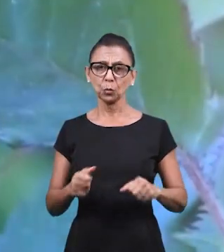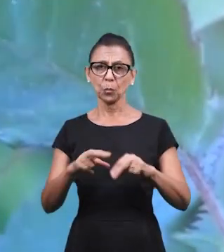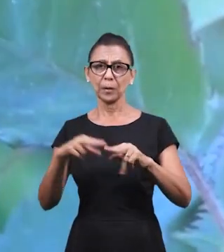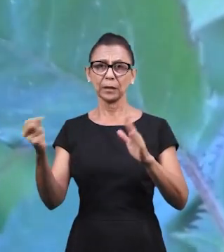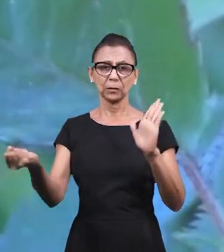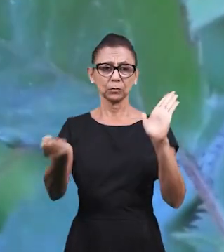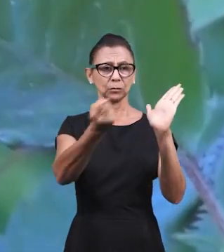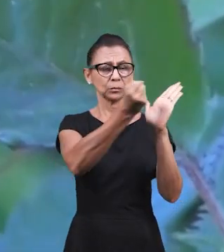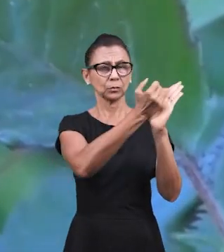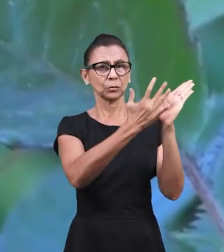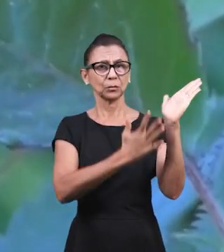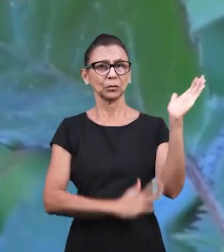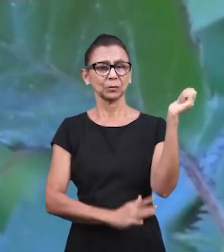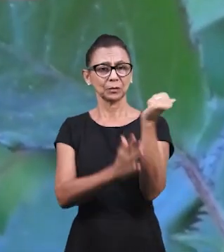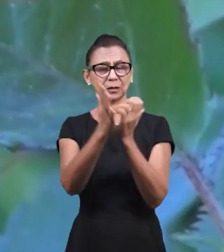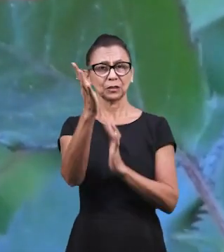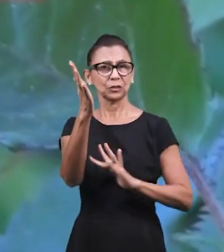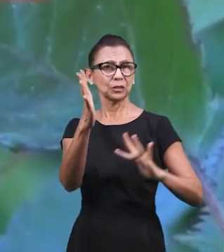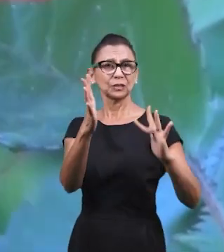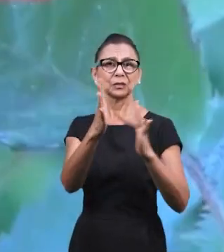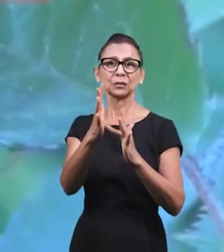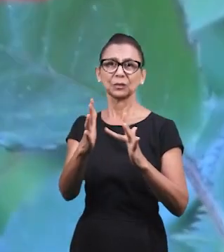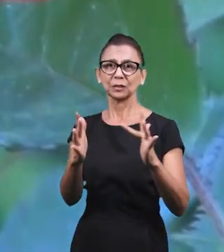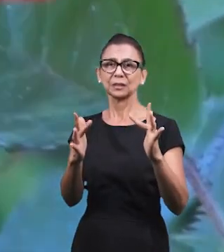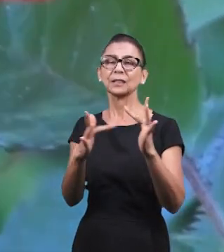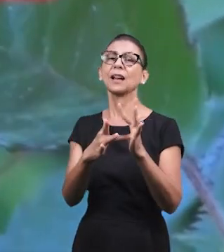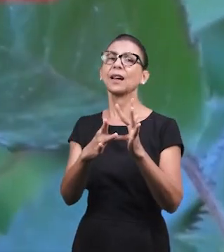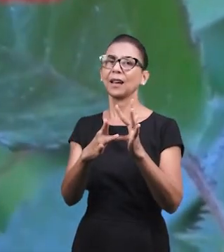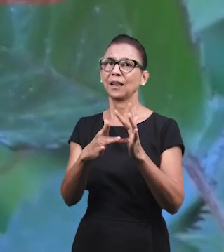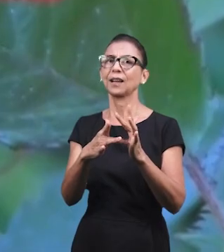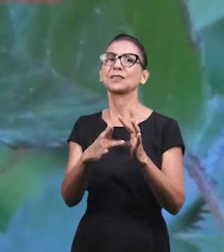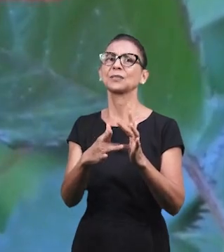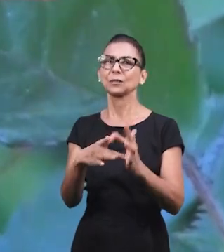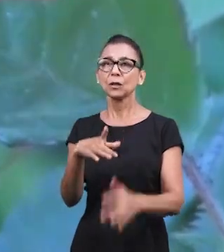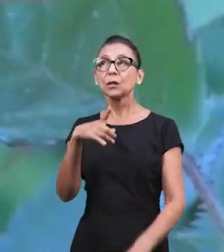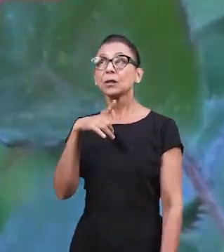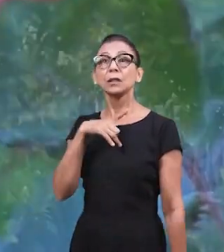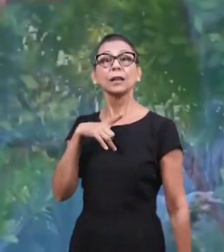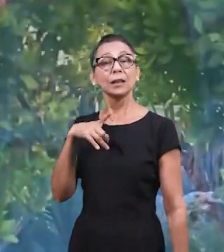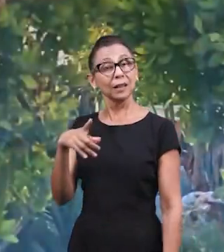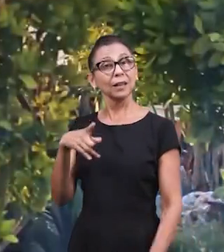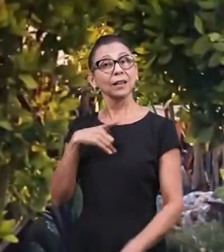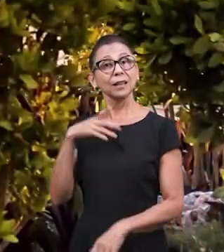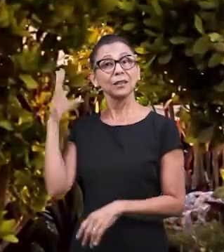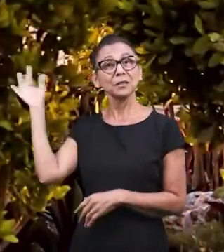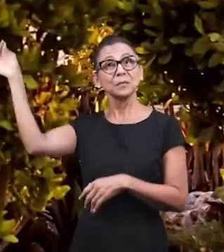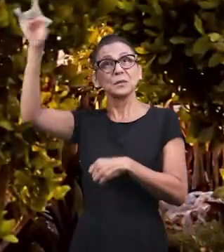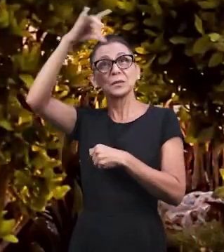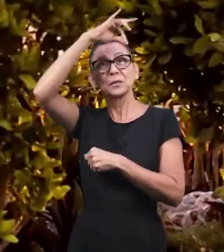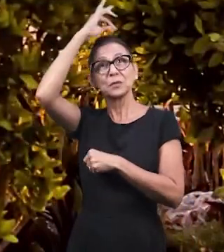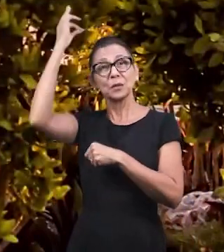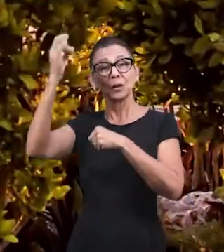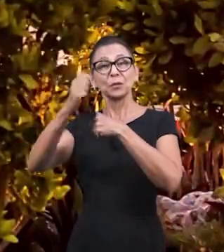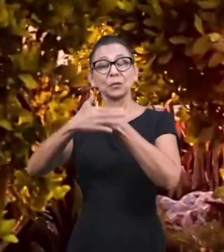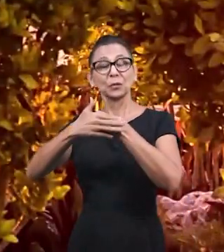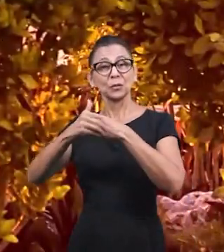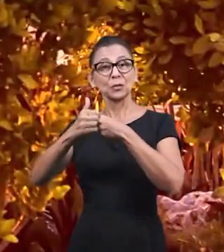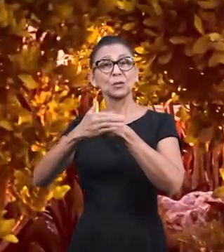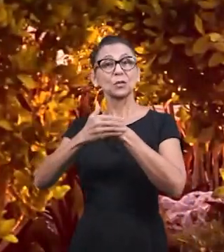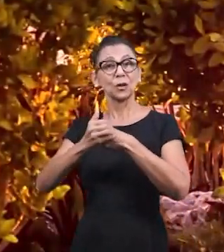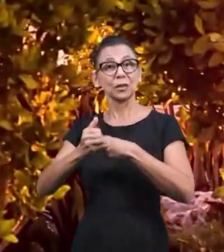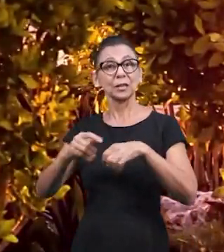покрыт кровью со креста у меня есть утешитель